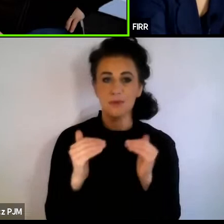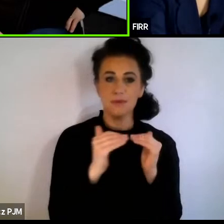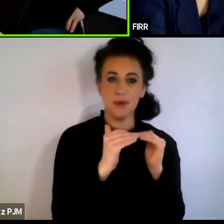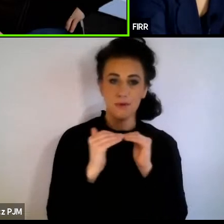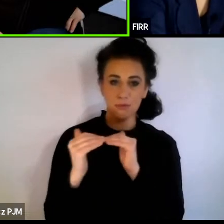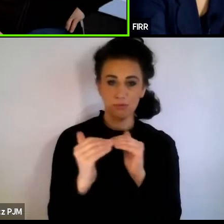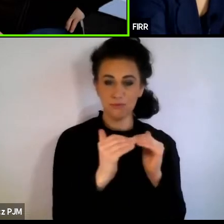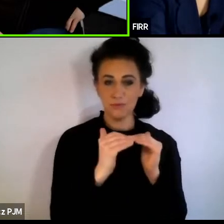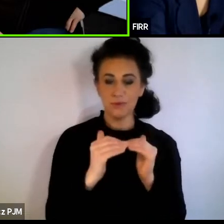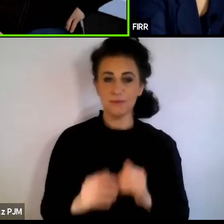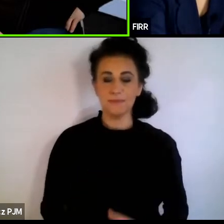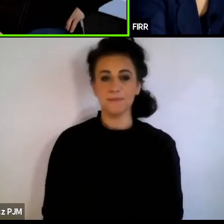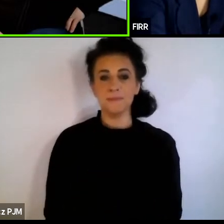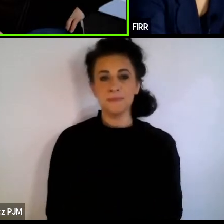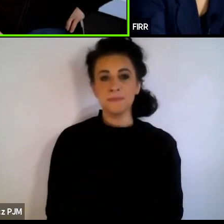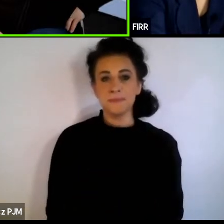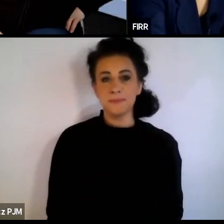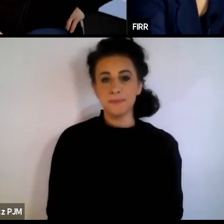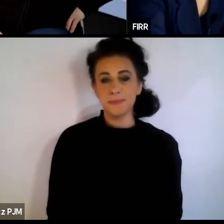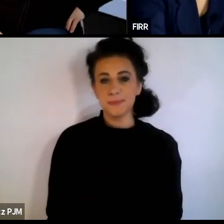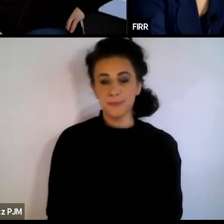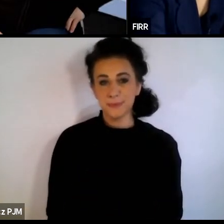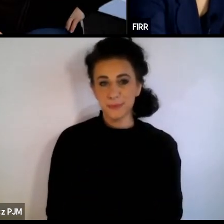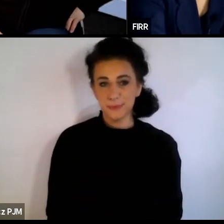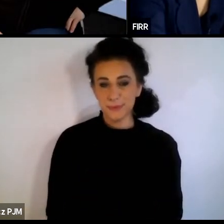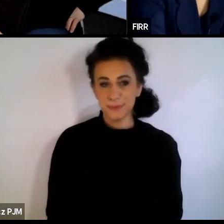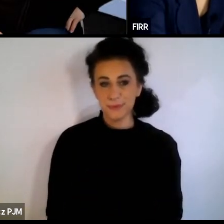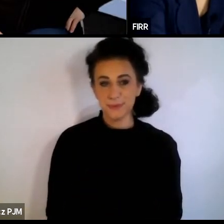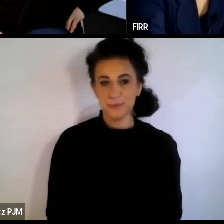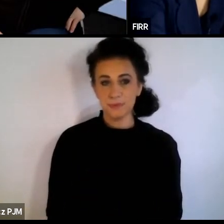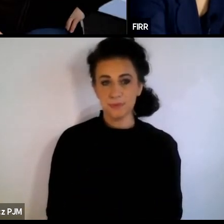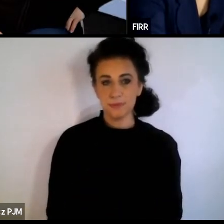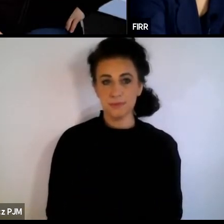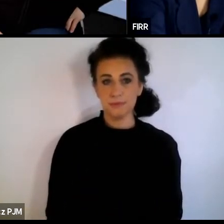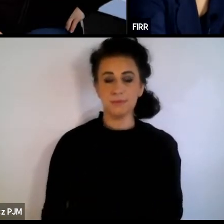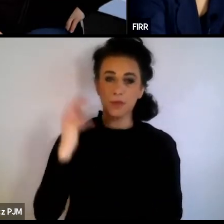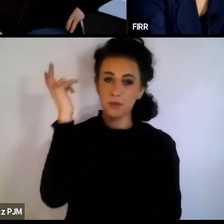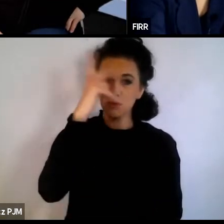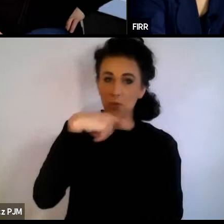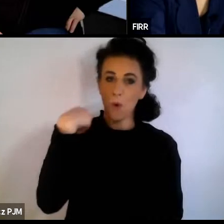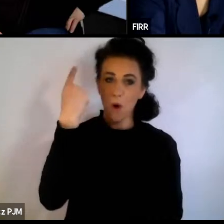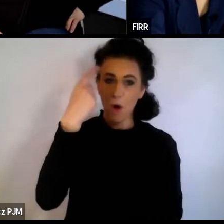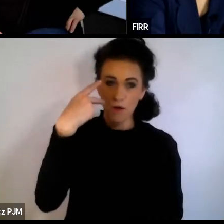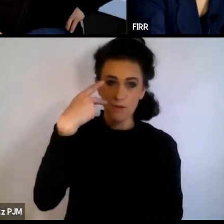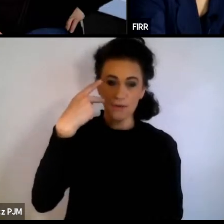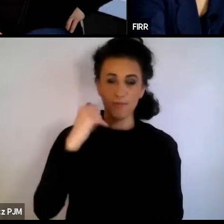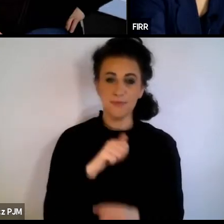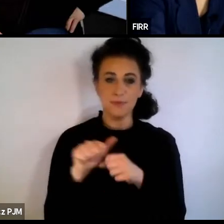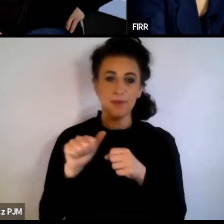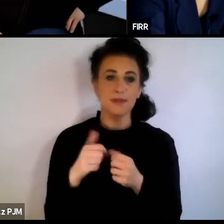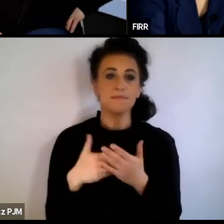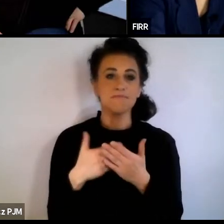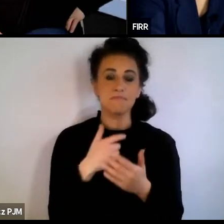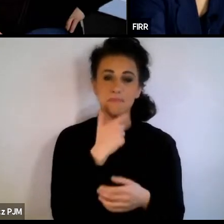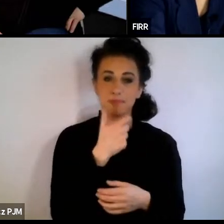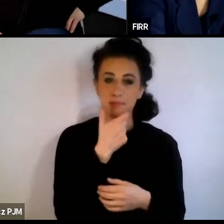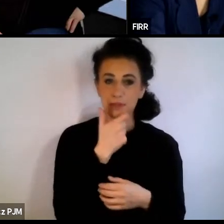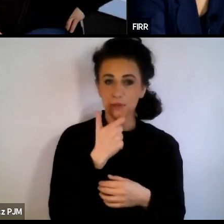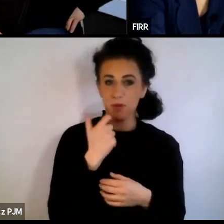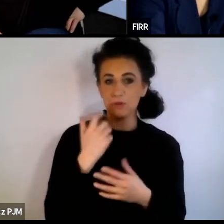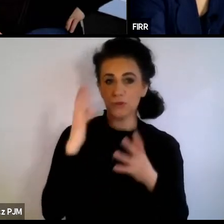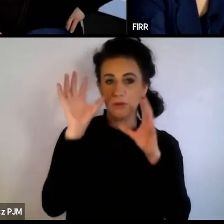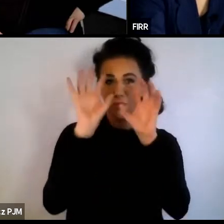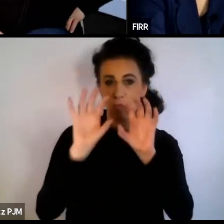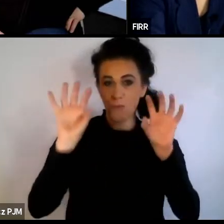słońcem. Super, to macie słonecznie na południu Polski, bo u nas w Bydgoszczy pochmurno.